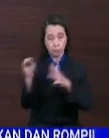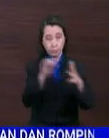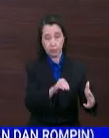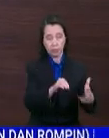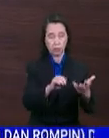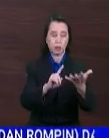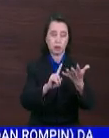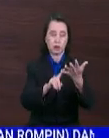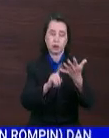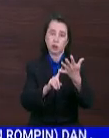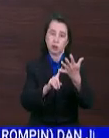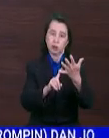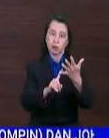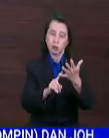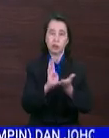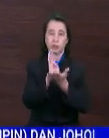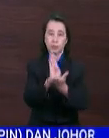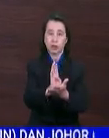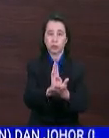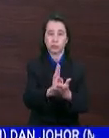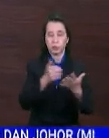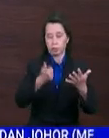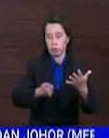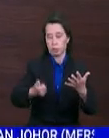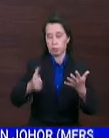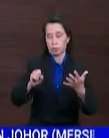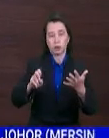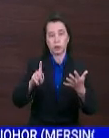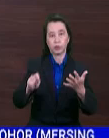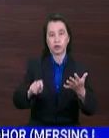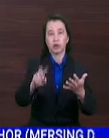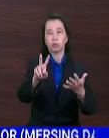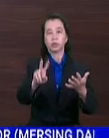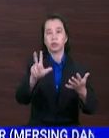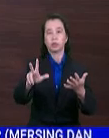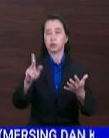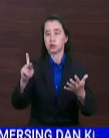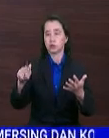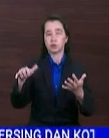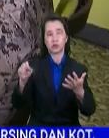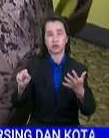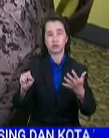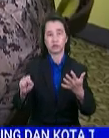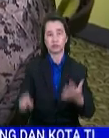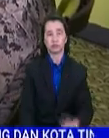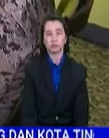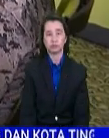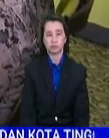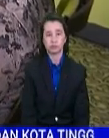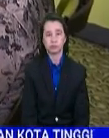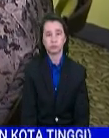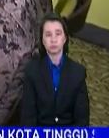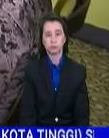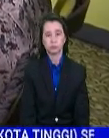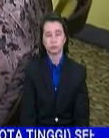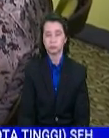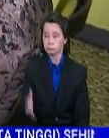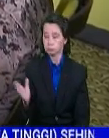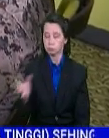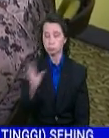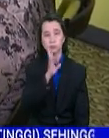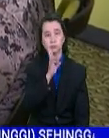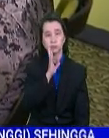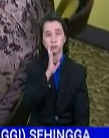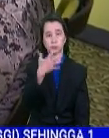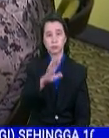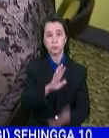dan nah bantuan ESET sebanyak 23 case Hai Beliau berkata